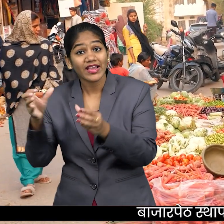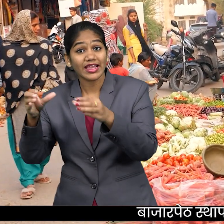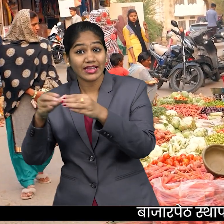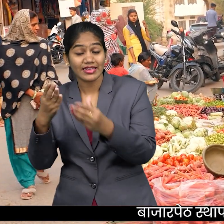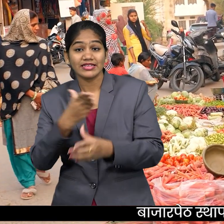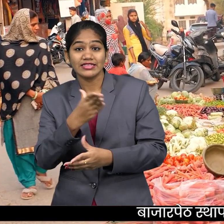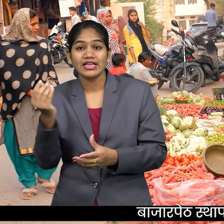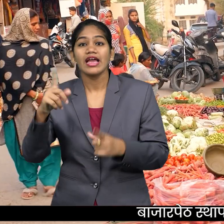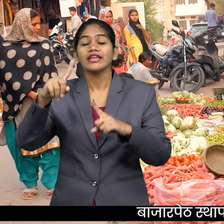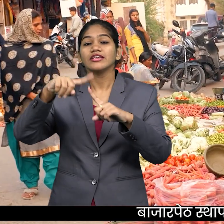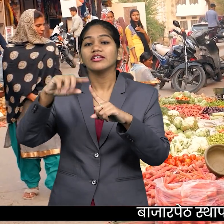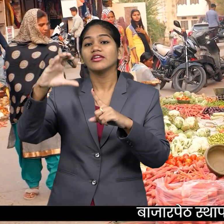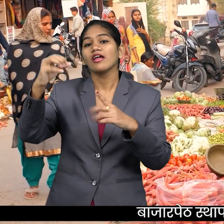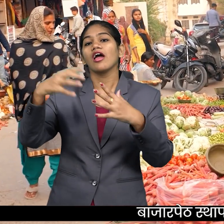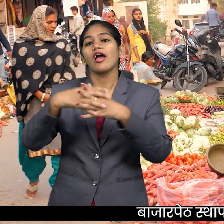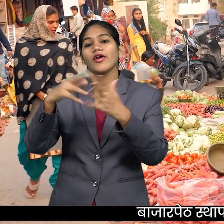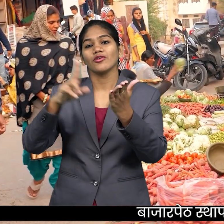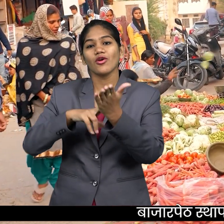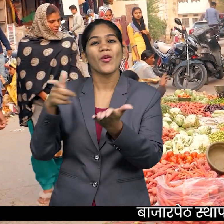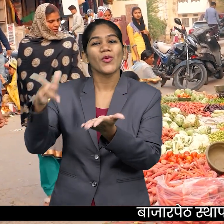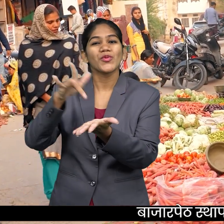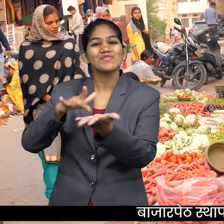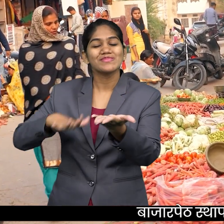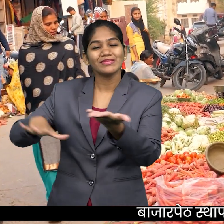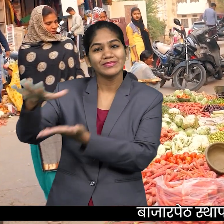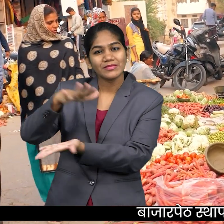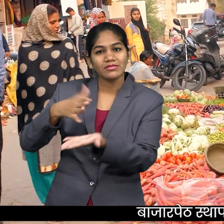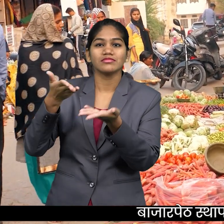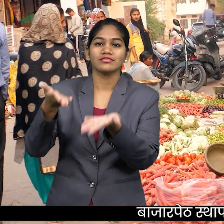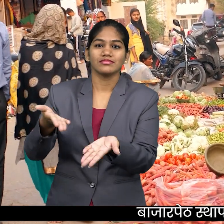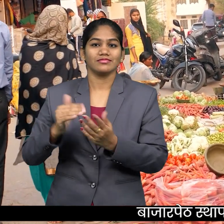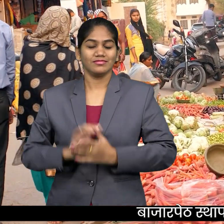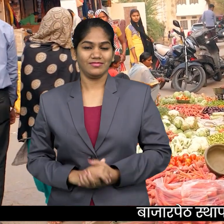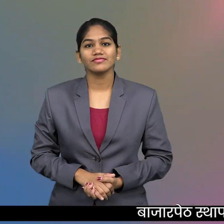बाजारपेठ स्थापन करण्याशी संबंधित आहेत.